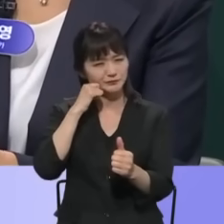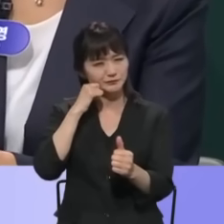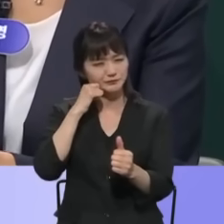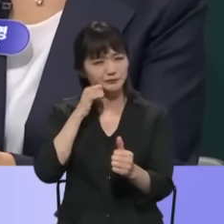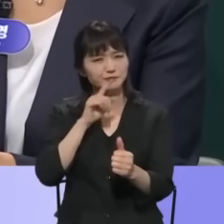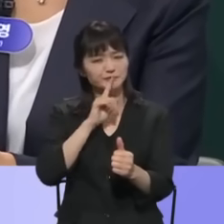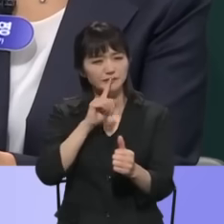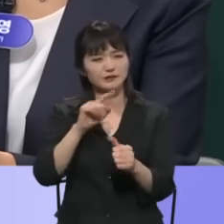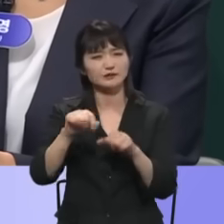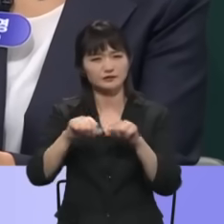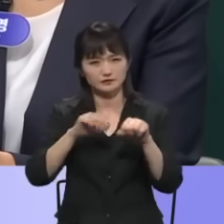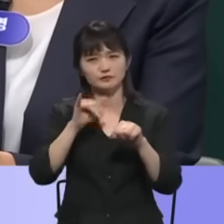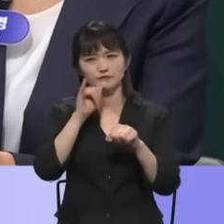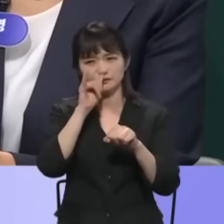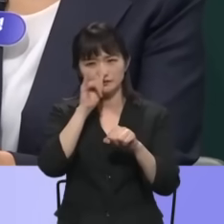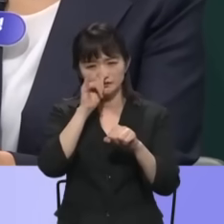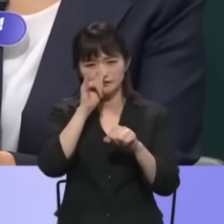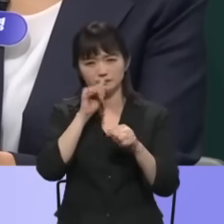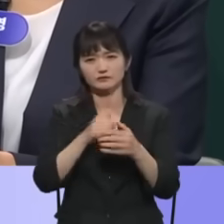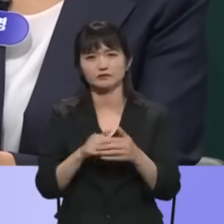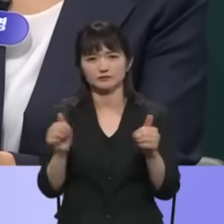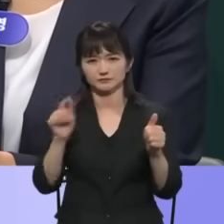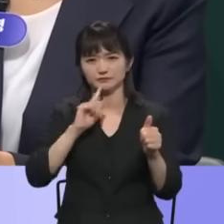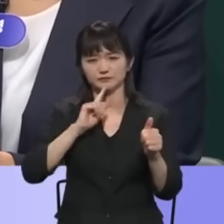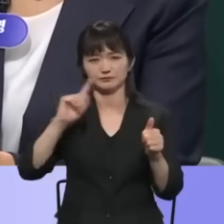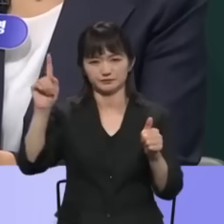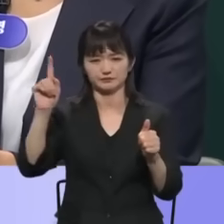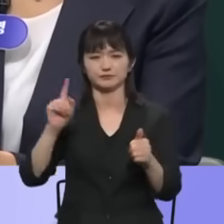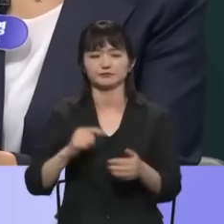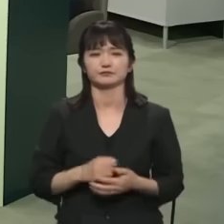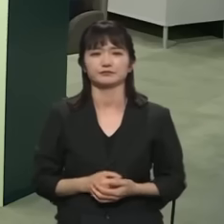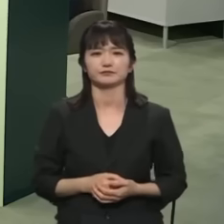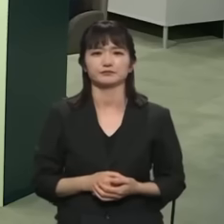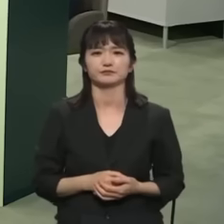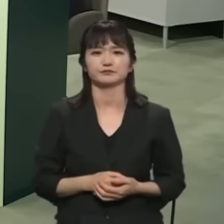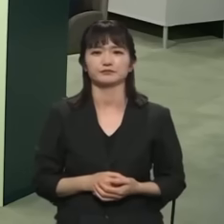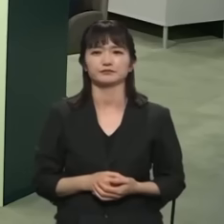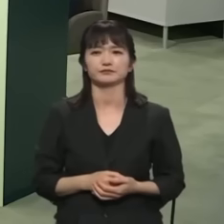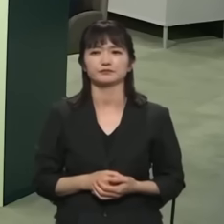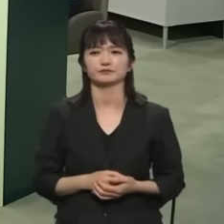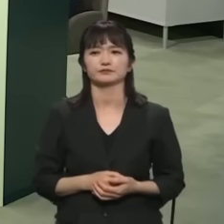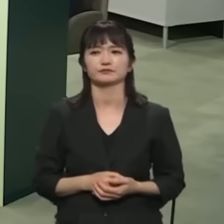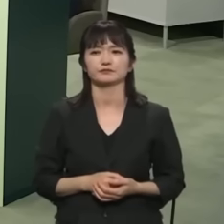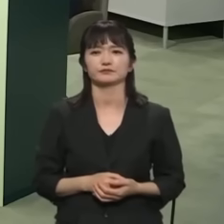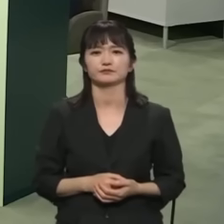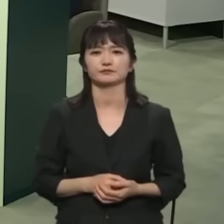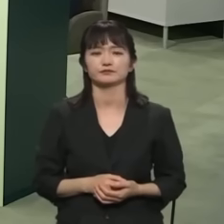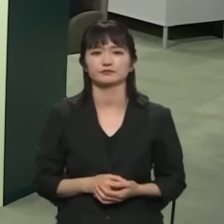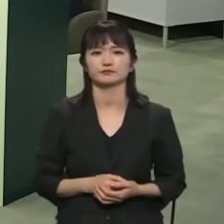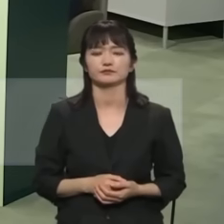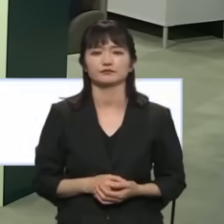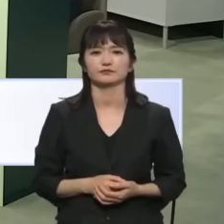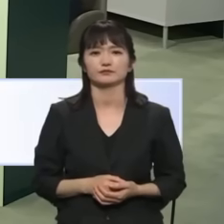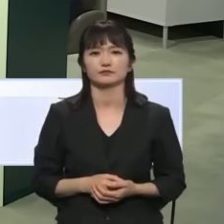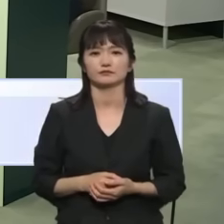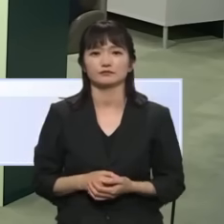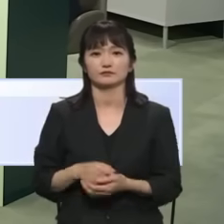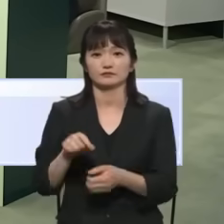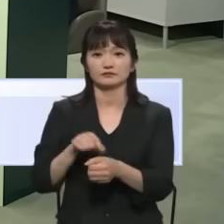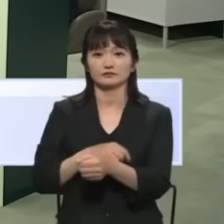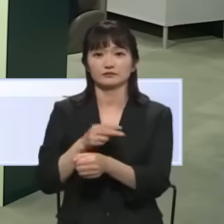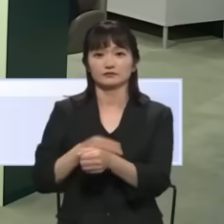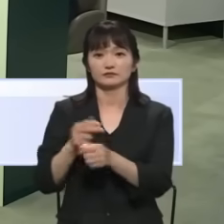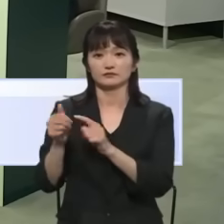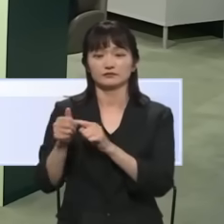이제 고소를 하게 된 거니까 훈육 이상의 어떤 학대라고 볼 만한 언행이 있었다 이런 지금 주장을 하고 있는 건데 그 해당 특수학교